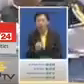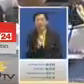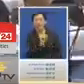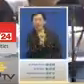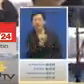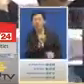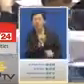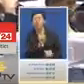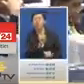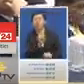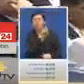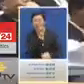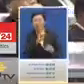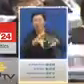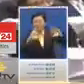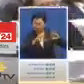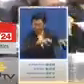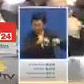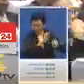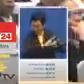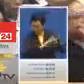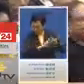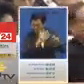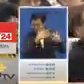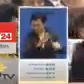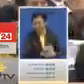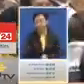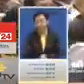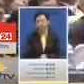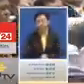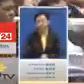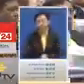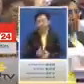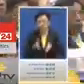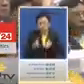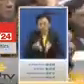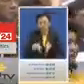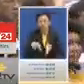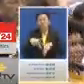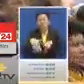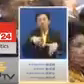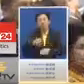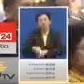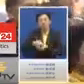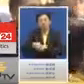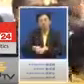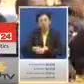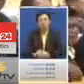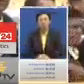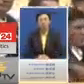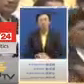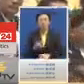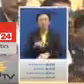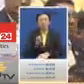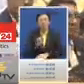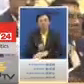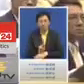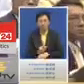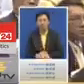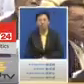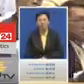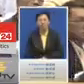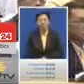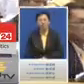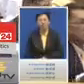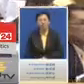ไม่ไว้วางใจไปจัดการซะเพราะนี่คือทำกับเกษตรกรท่านประธานที่เคารพครับเรื่